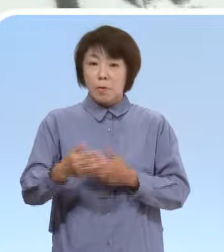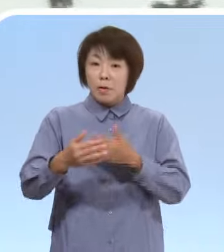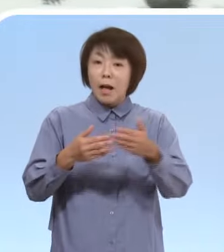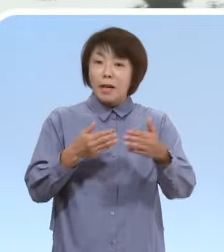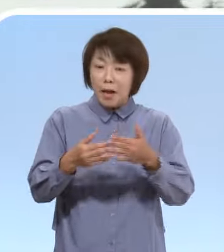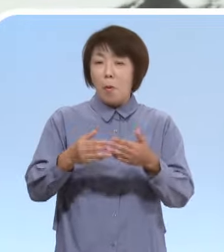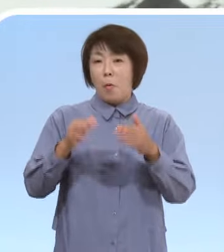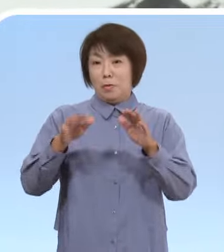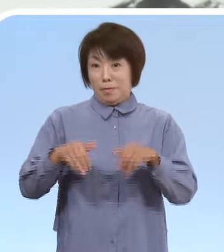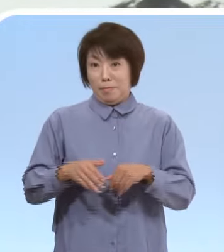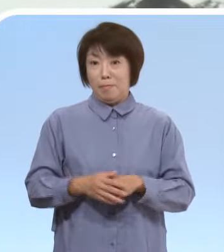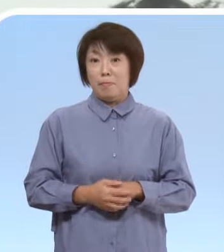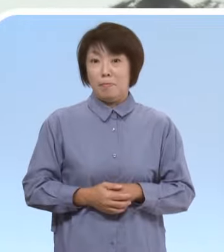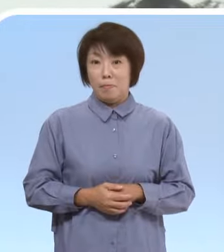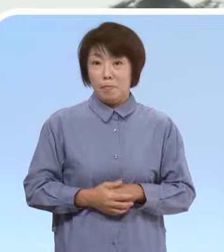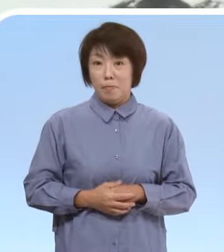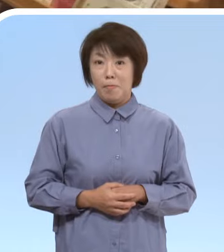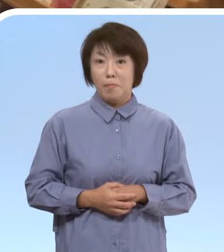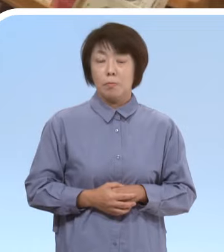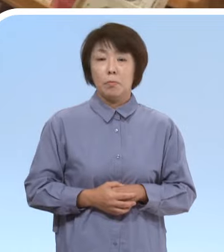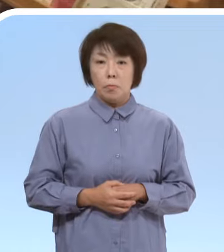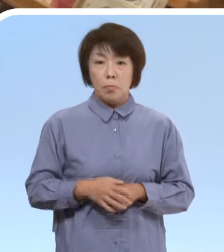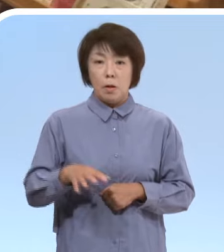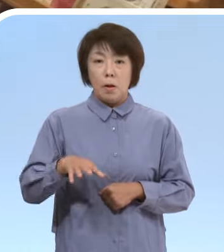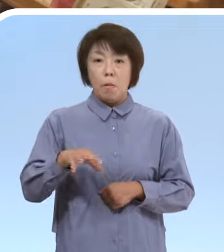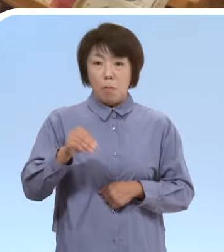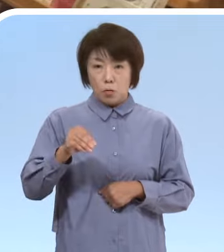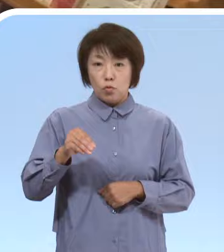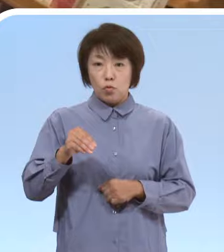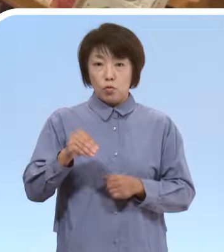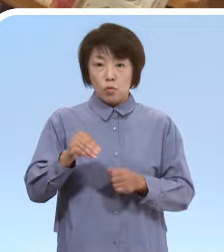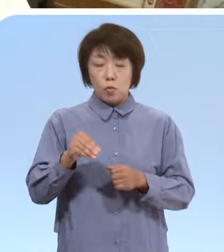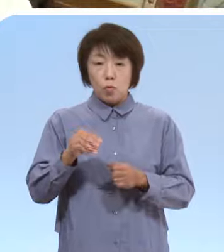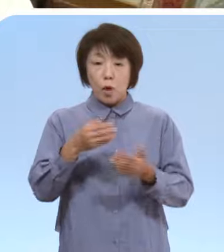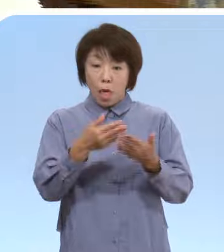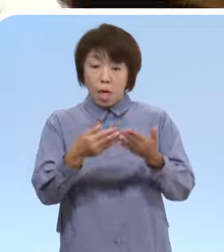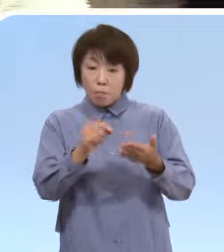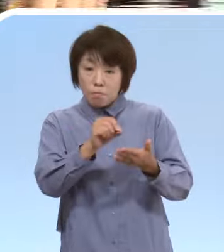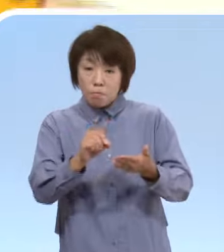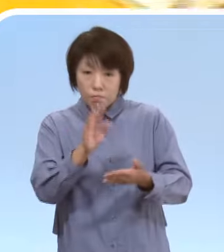体験させてもらうことに。 じゃあまず輪郭から描いていくんですけ